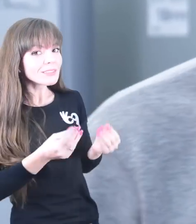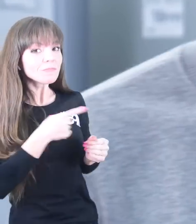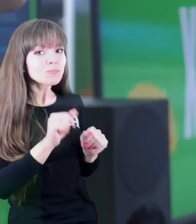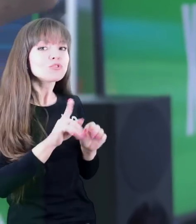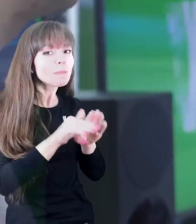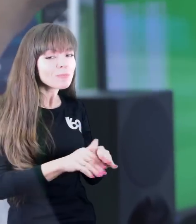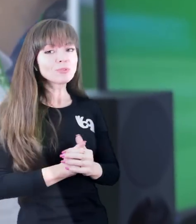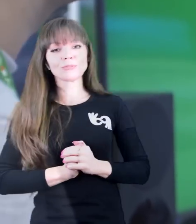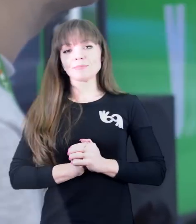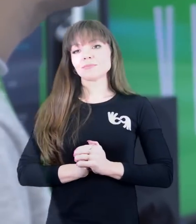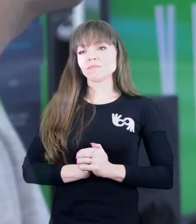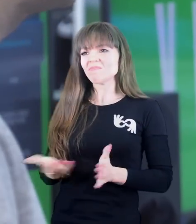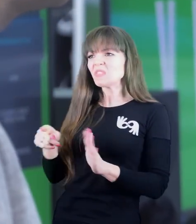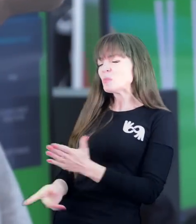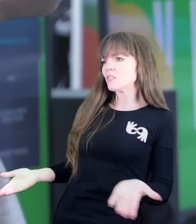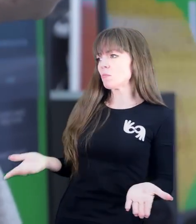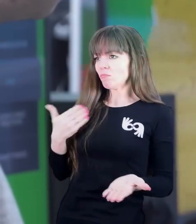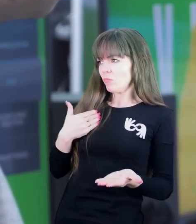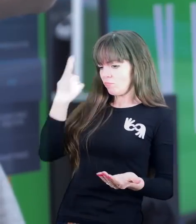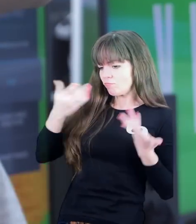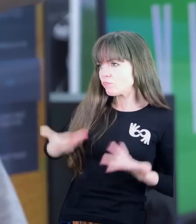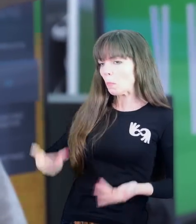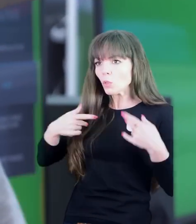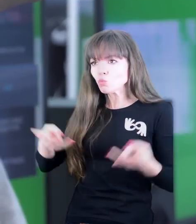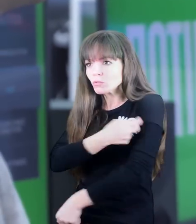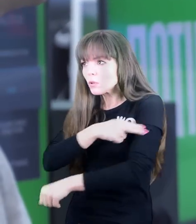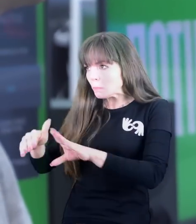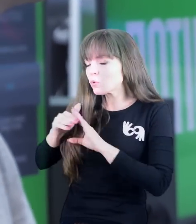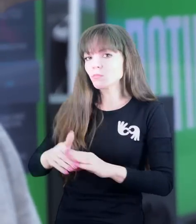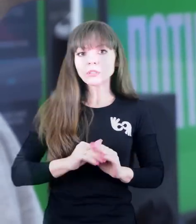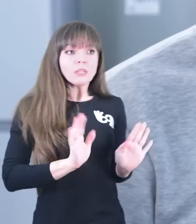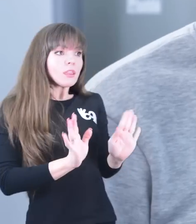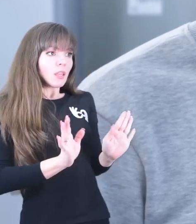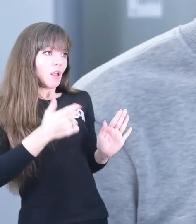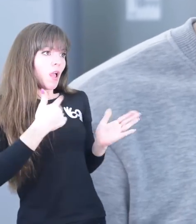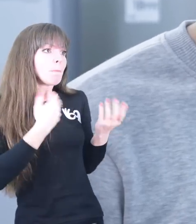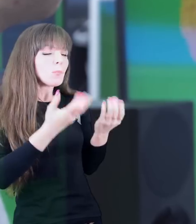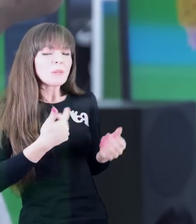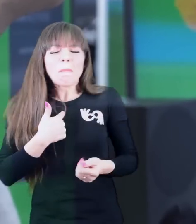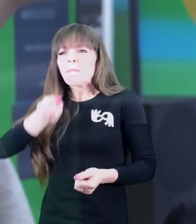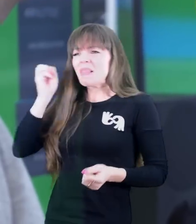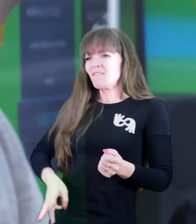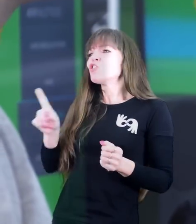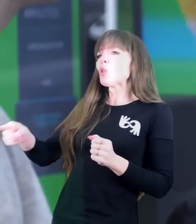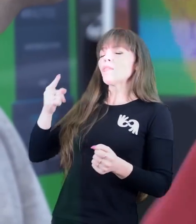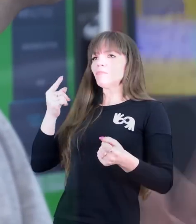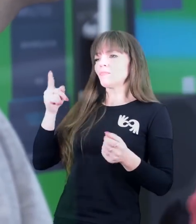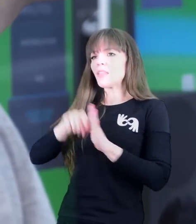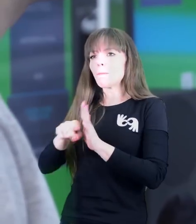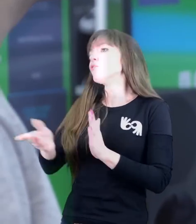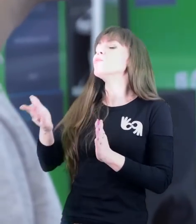чем-то помочь? В смысле? По-твоему, я выгляжу так, как будто мне нужна помощь? Я не это имел в виду. Да мне плевать, что ты имел в